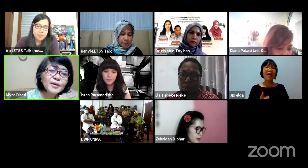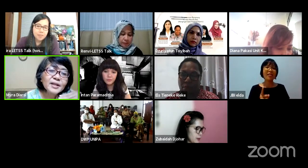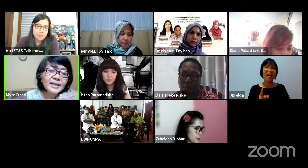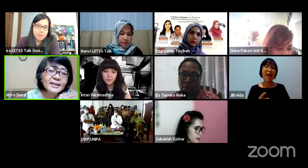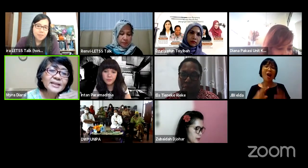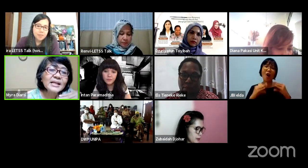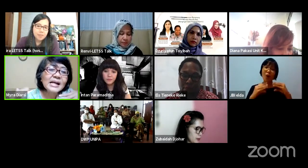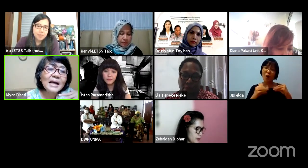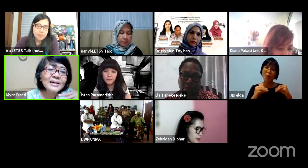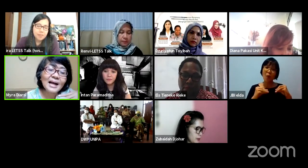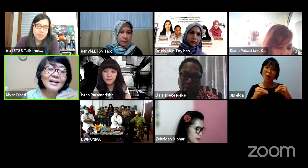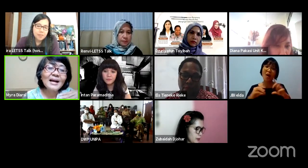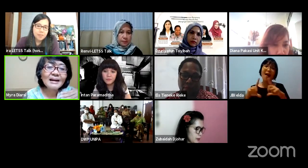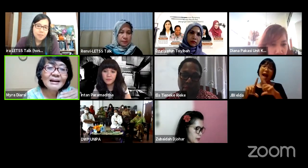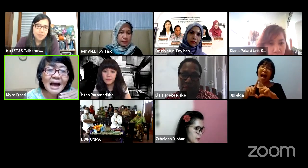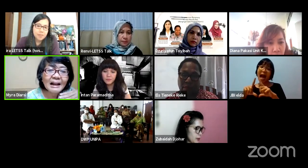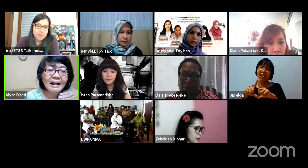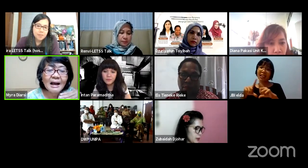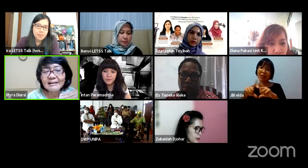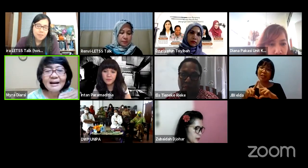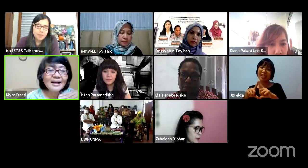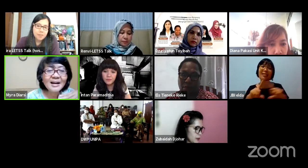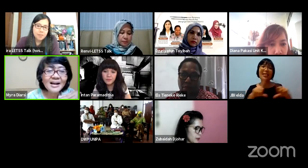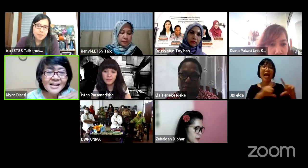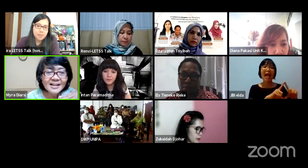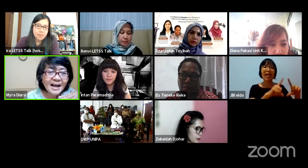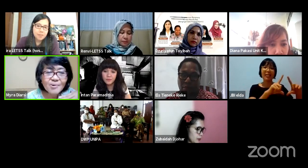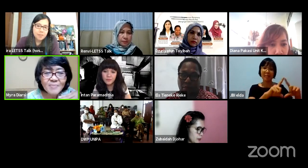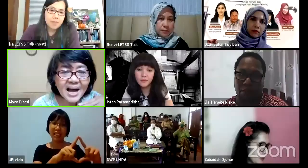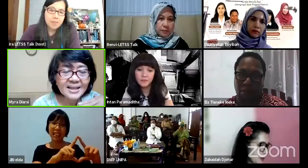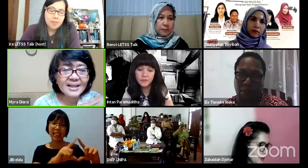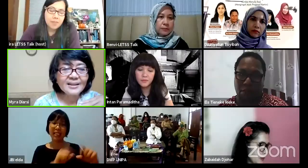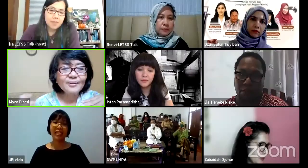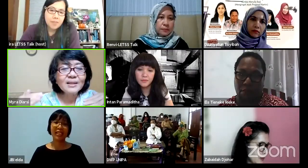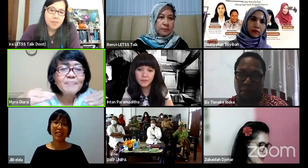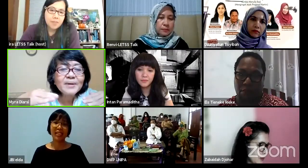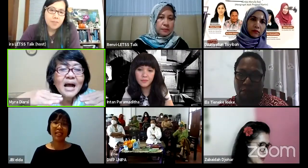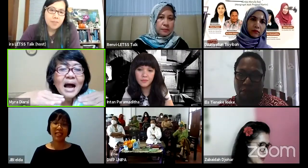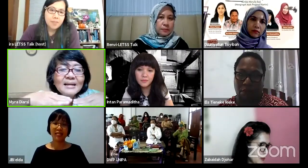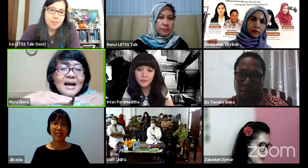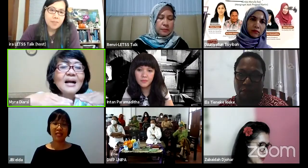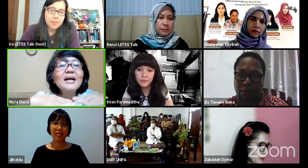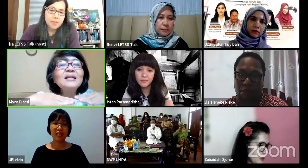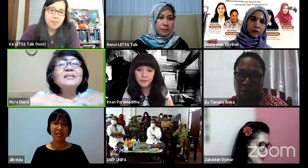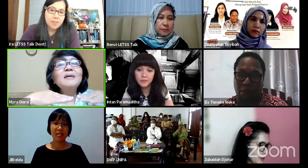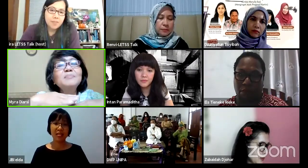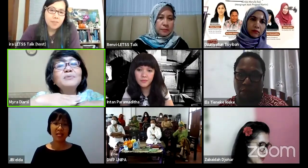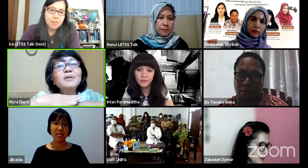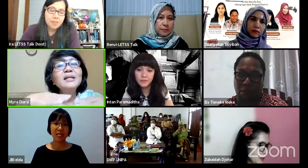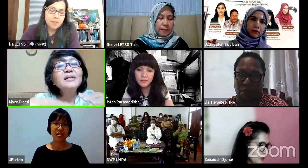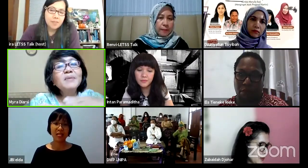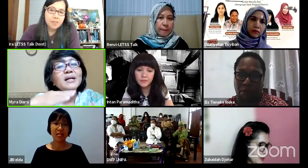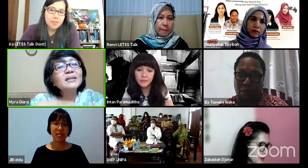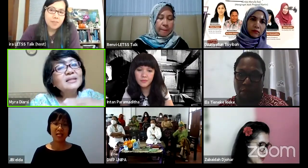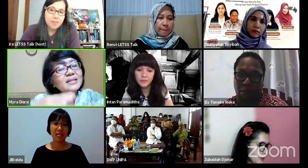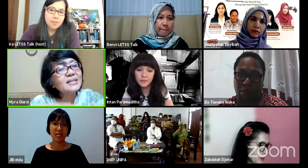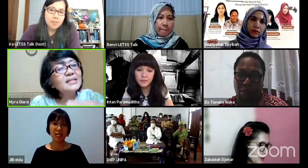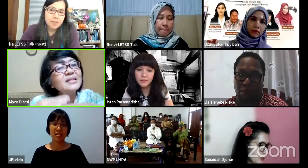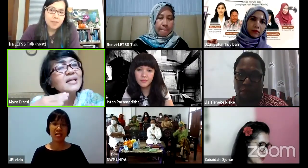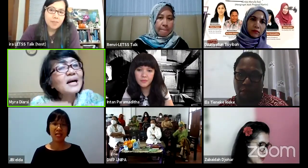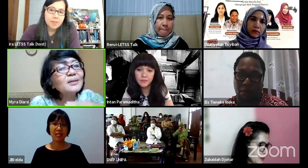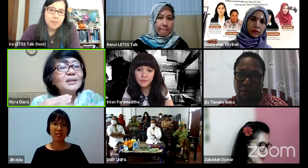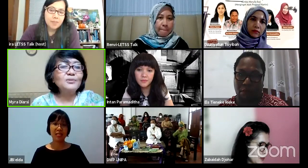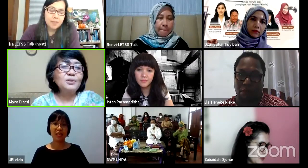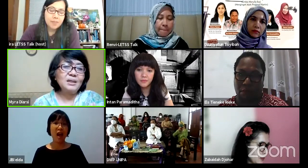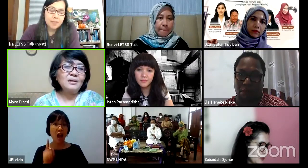nggak bisa di taken for granted hanya karena kenal, hanya karena tahu baik gitu, tapi adakan sambungan di mana